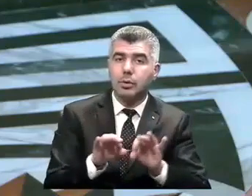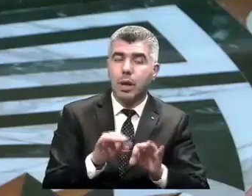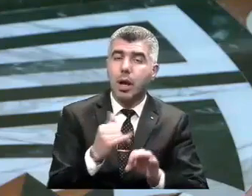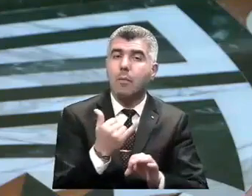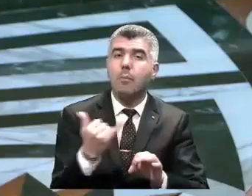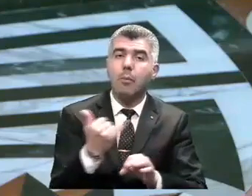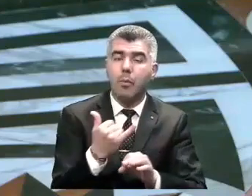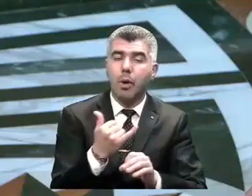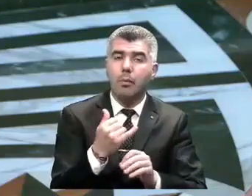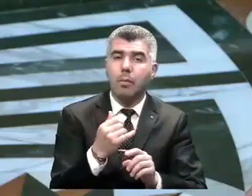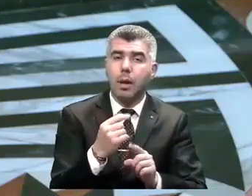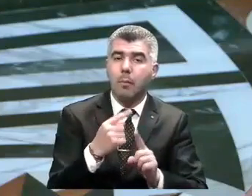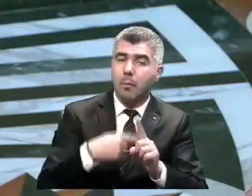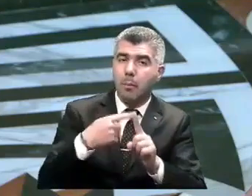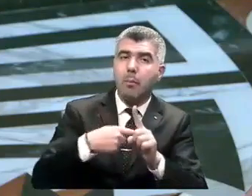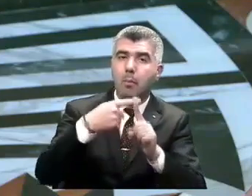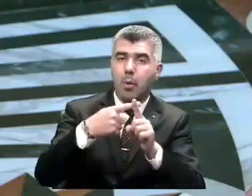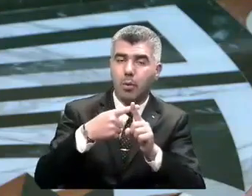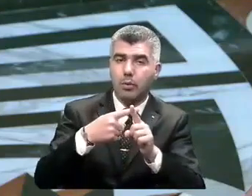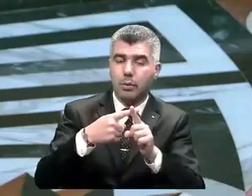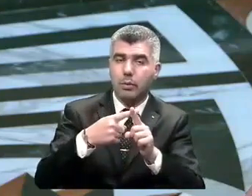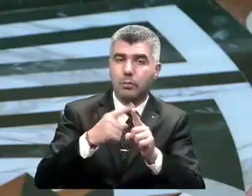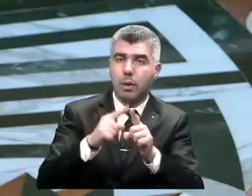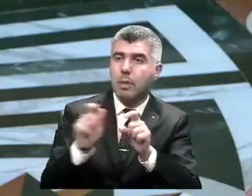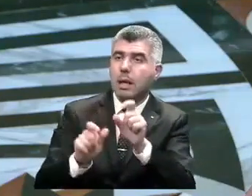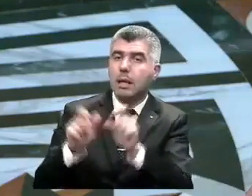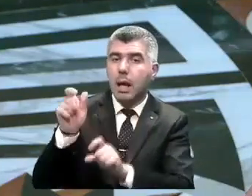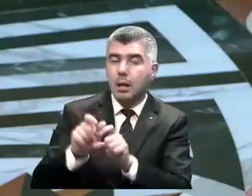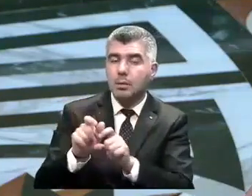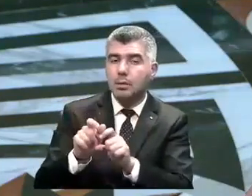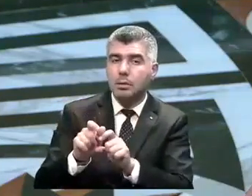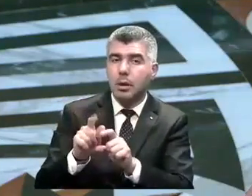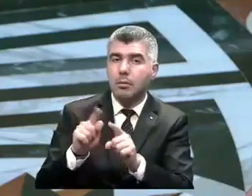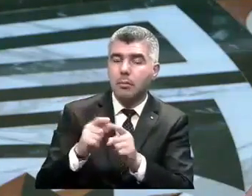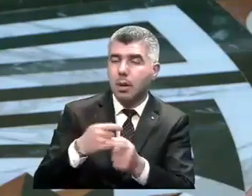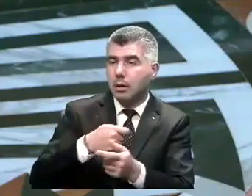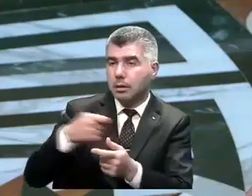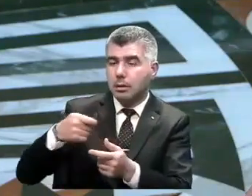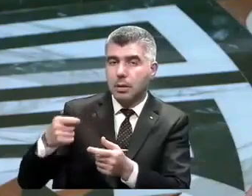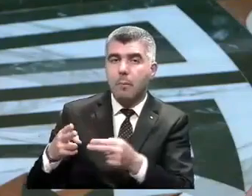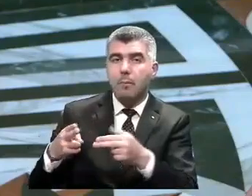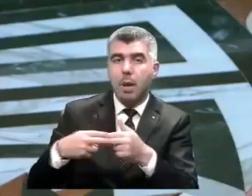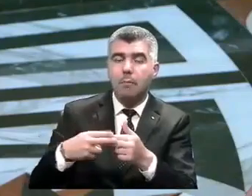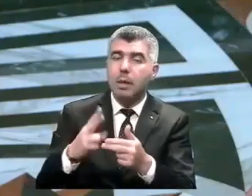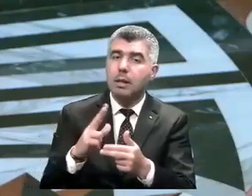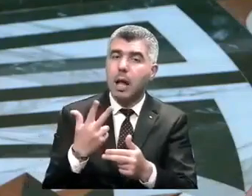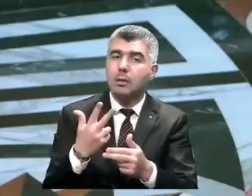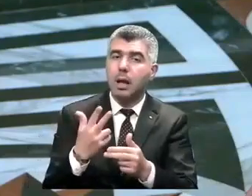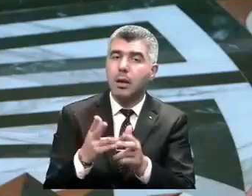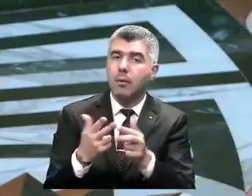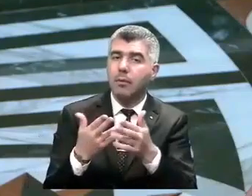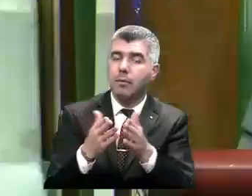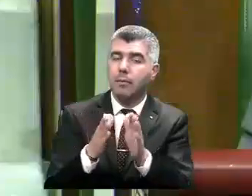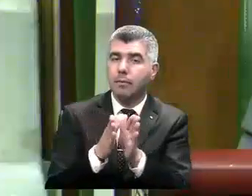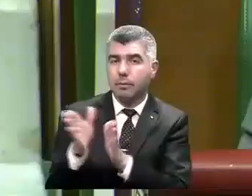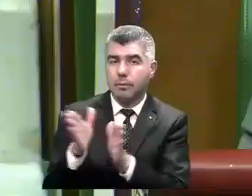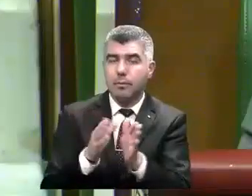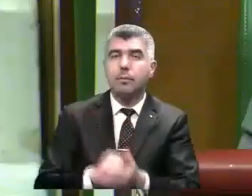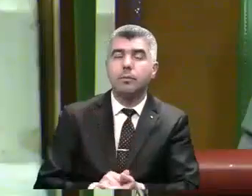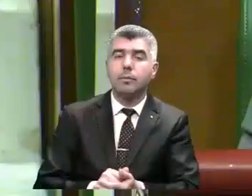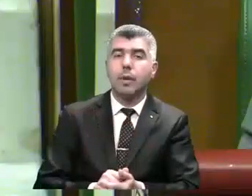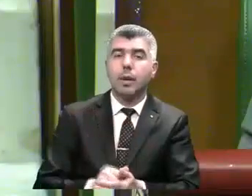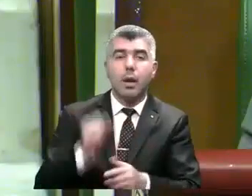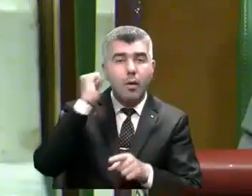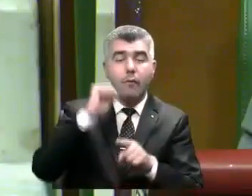مهم هو الرفع من جوده، هو العامل البشري، والعامل البشري تيمكن لنا ندخلوا لهم ثلاثه ديال الابواب. الباب الاول هو جوده